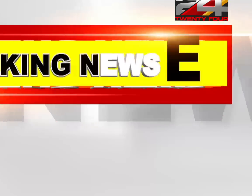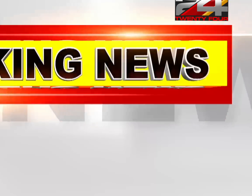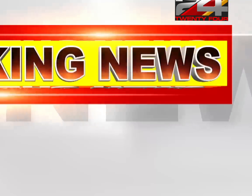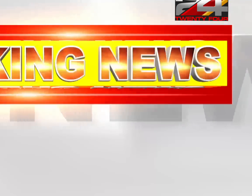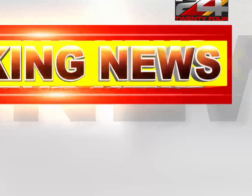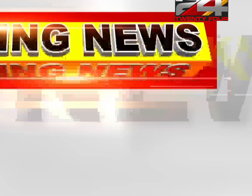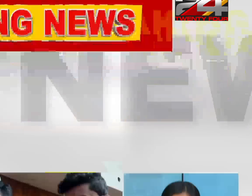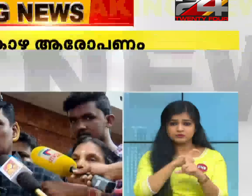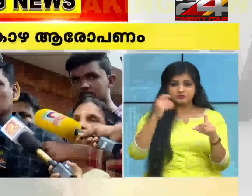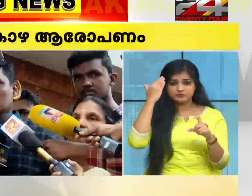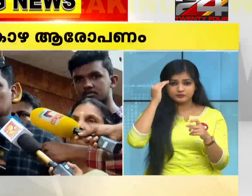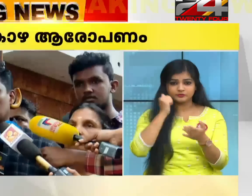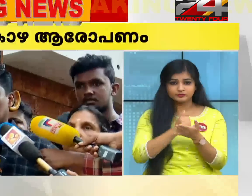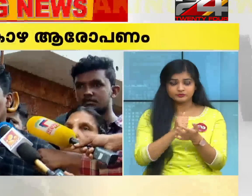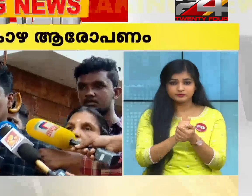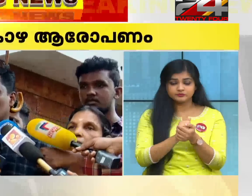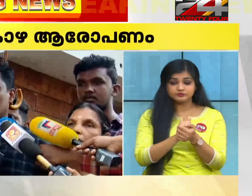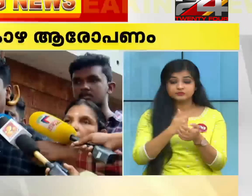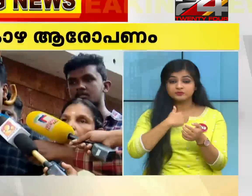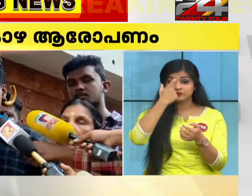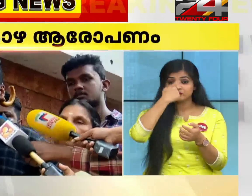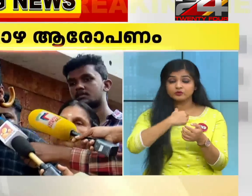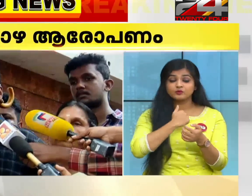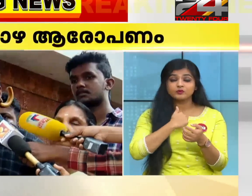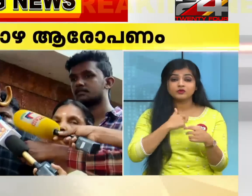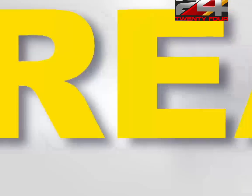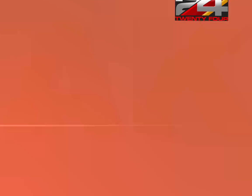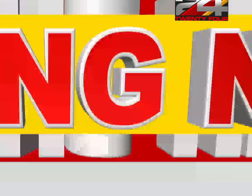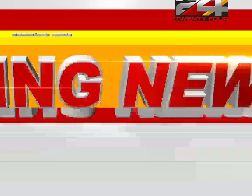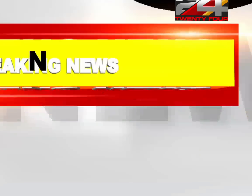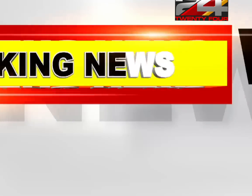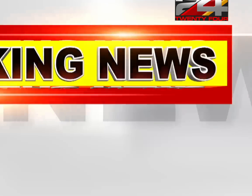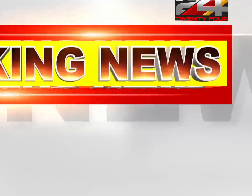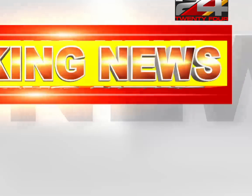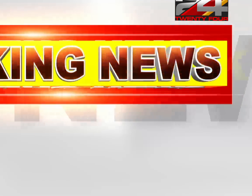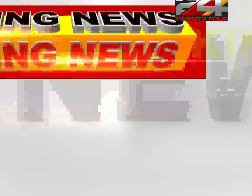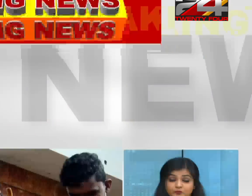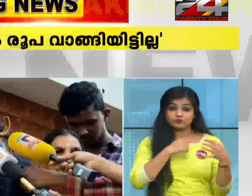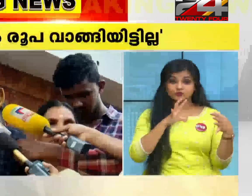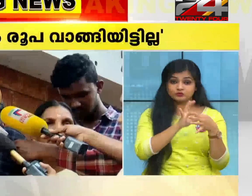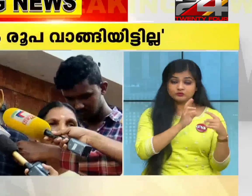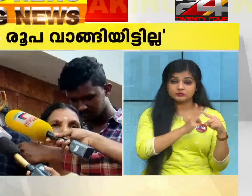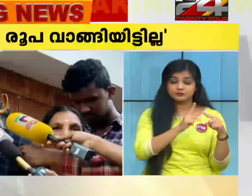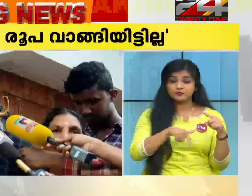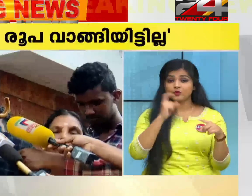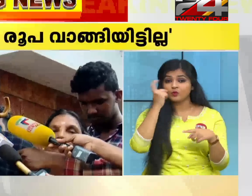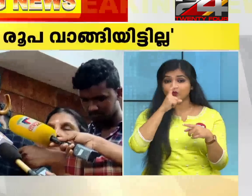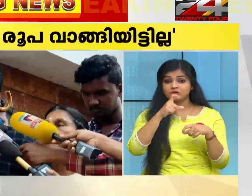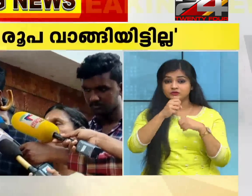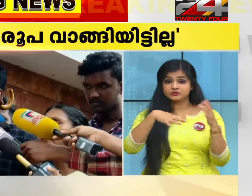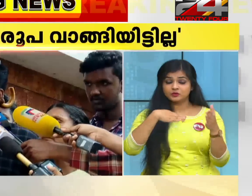മനസ്സിലാക്കും. എൻ്റെ ജീവിതം എന്ന് പറയുന്നത് ഒരു പക്ഷത്തിൻ്റെയും കൂടെ അല്ലാതെ ഈ കോഴിക്കോട് നഗരത്തിനകത്ത്